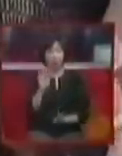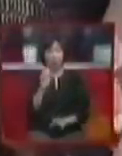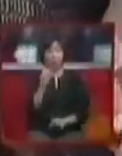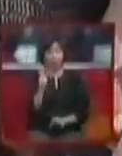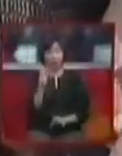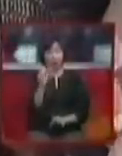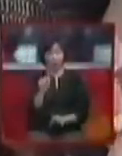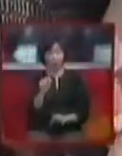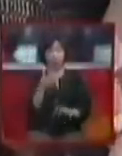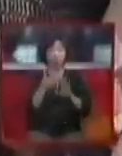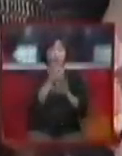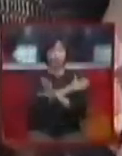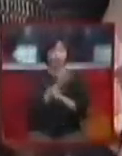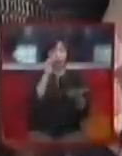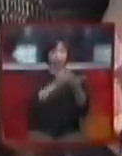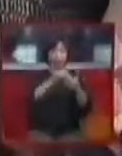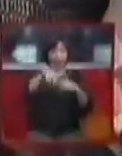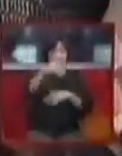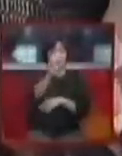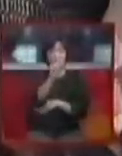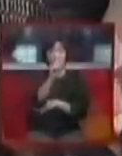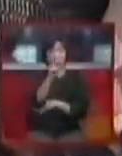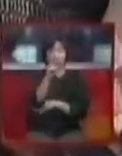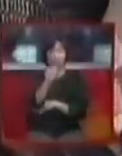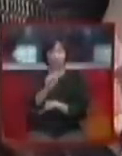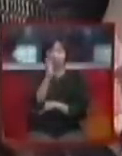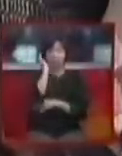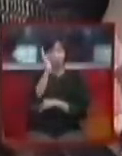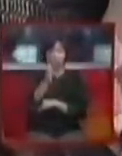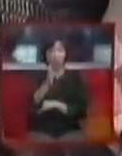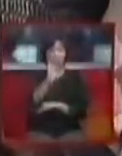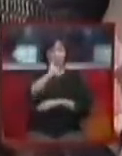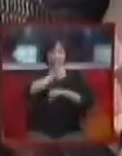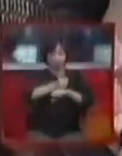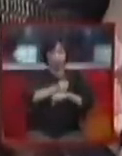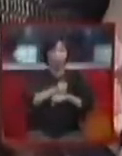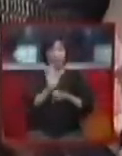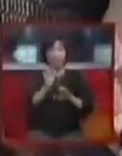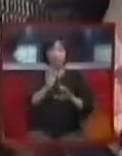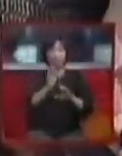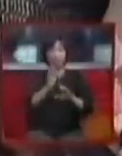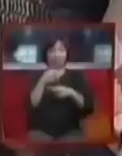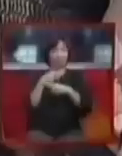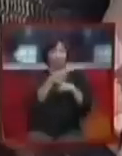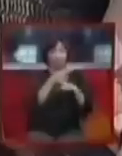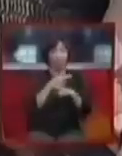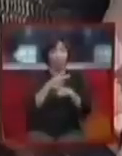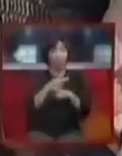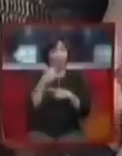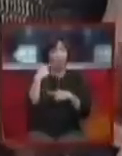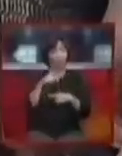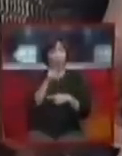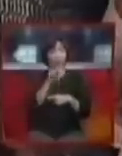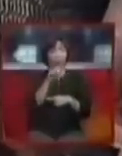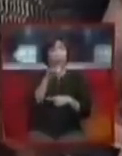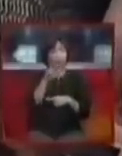magkita sa susunod ng SONA, may sasaayos na ang mga structural defects na minana natin sa NAIA 3.